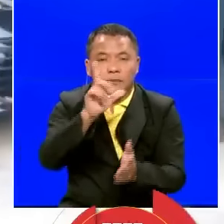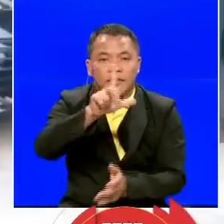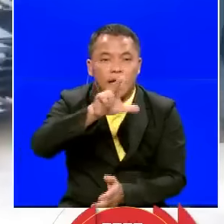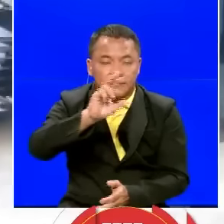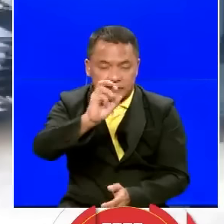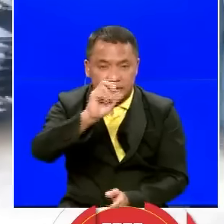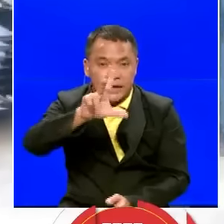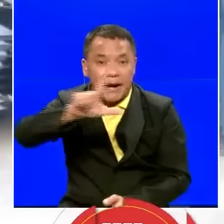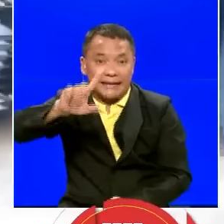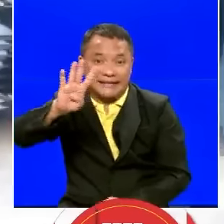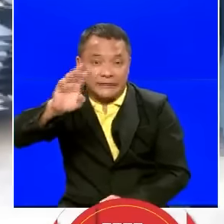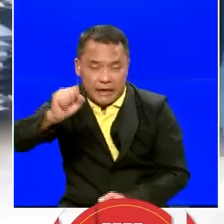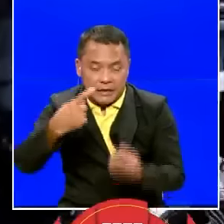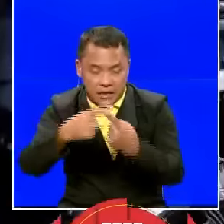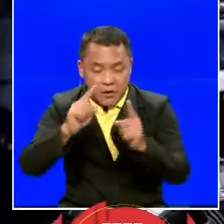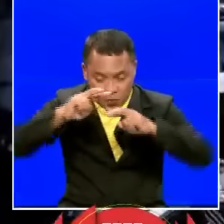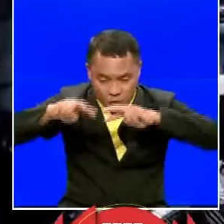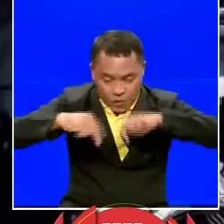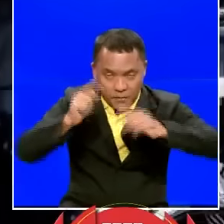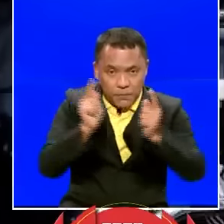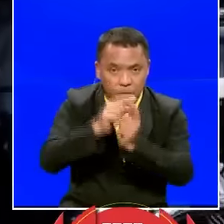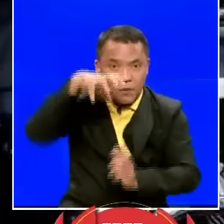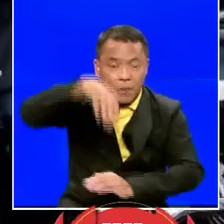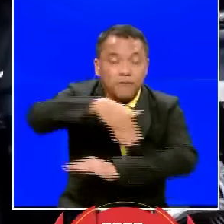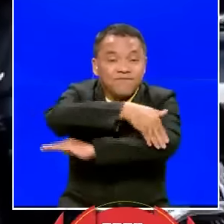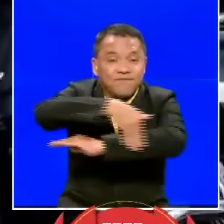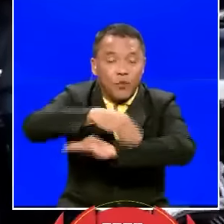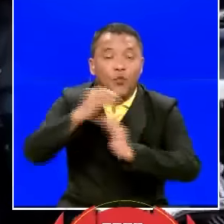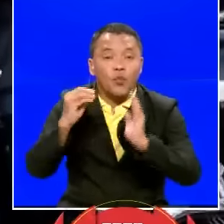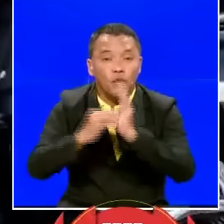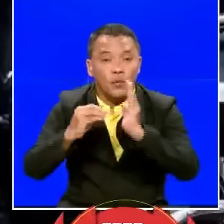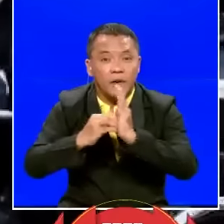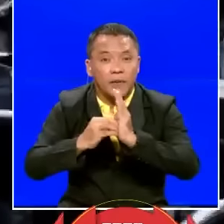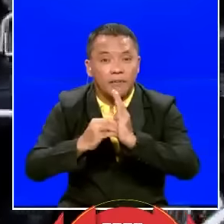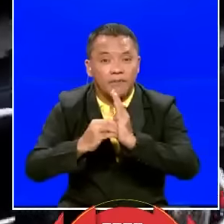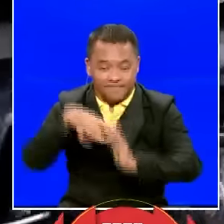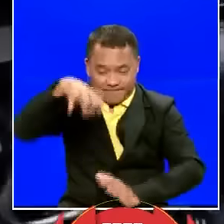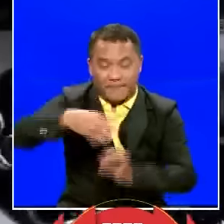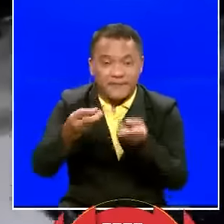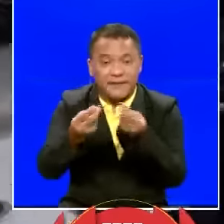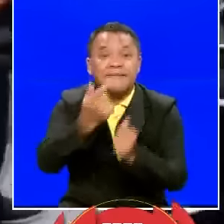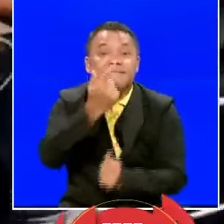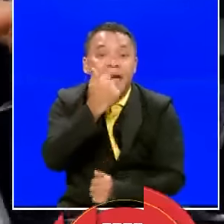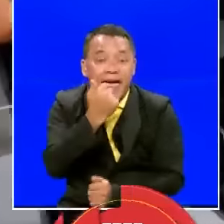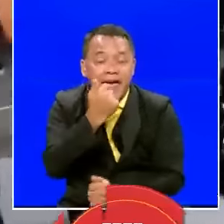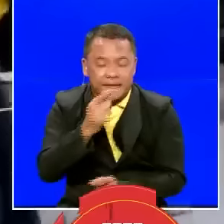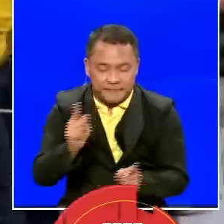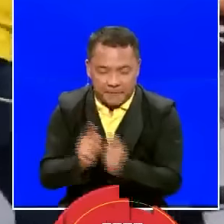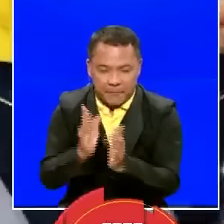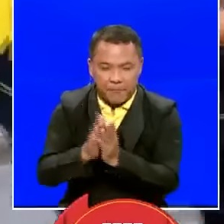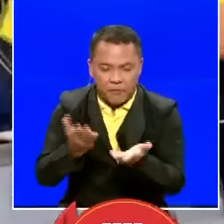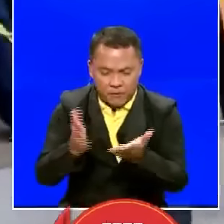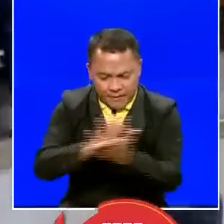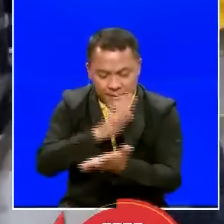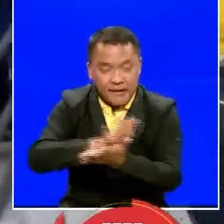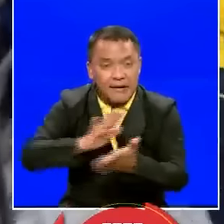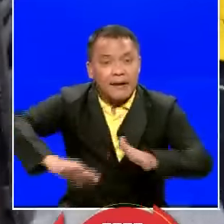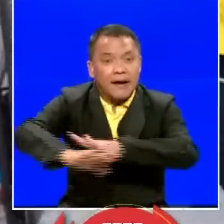ไปแล้วจากนั้นครับยังไปตรวจค้นที่สำนักงานโยธากทมไปที่เขตดินแดงเจ้าหน้าที่บอกว่าเอกสารทั้ง